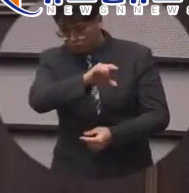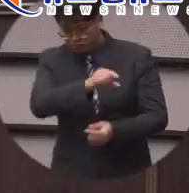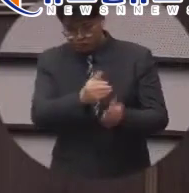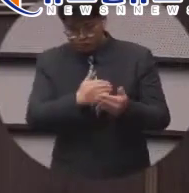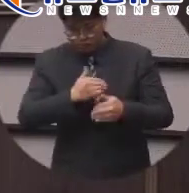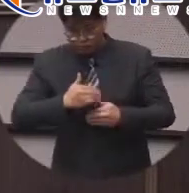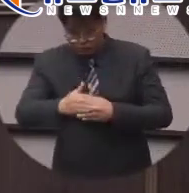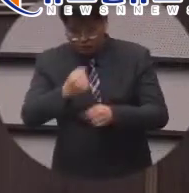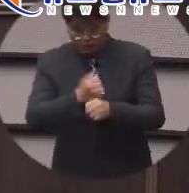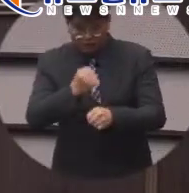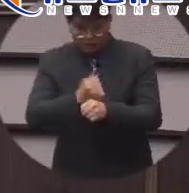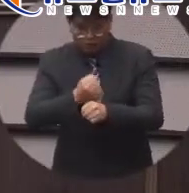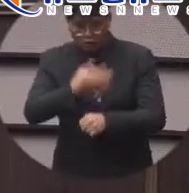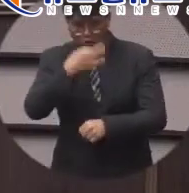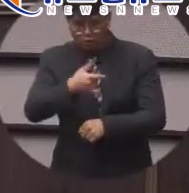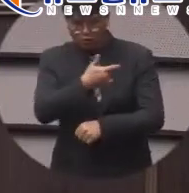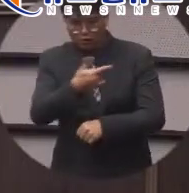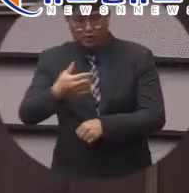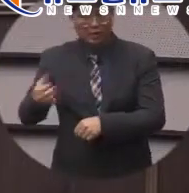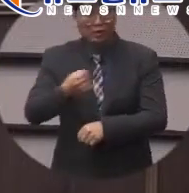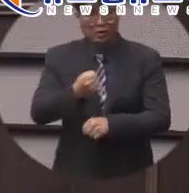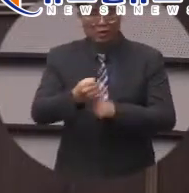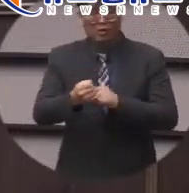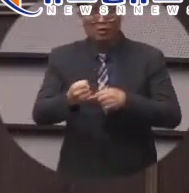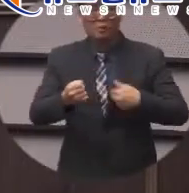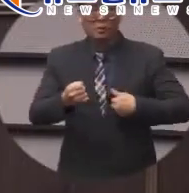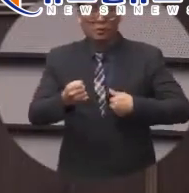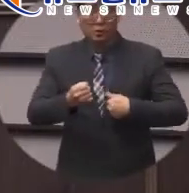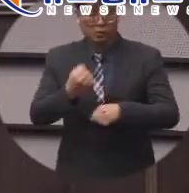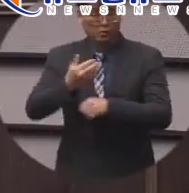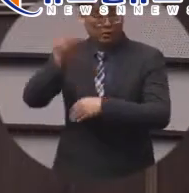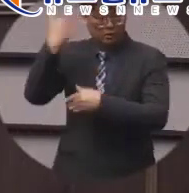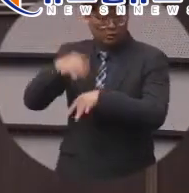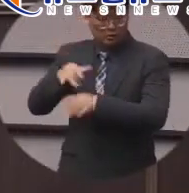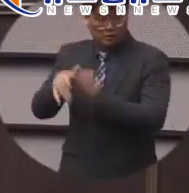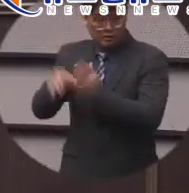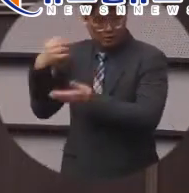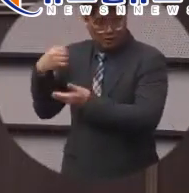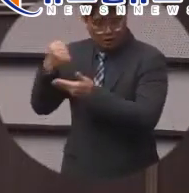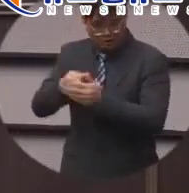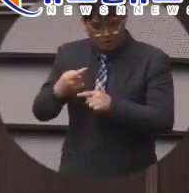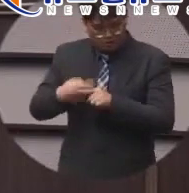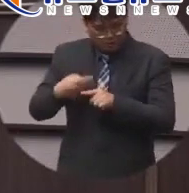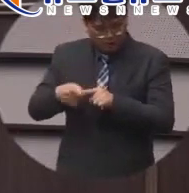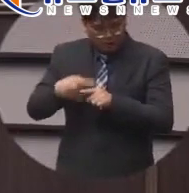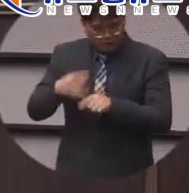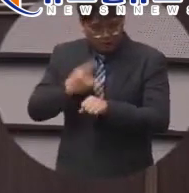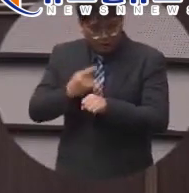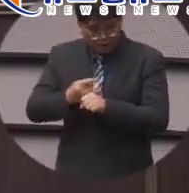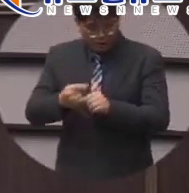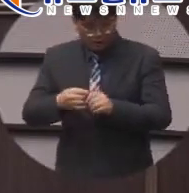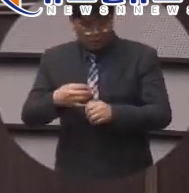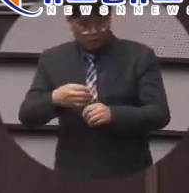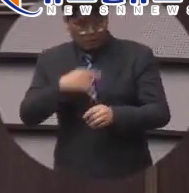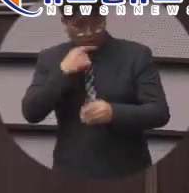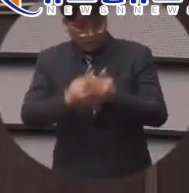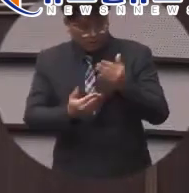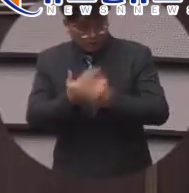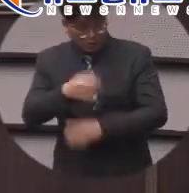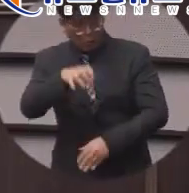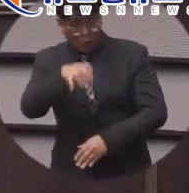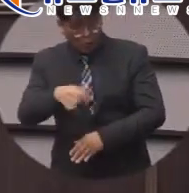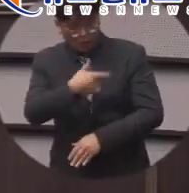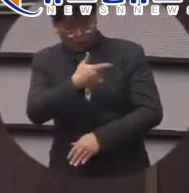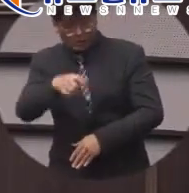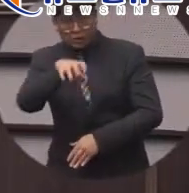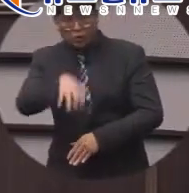시행함으로써 효율성을 확보하는 한편 과거 데이터를 면밀히 분석하여 피해가 재발될 가능성이 큰